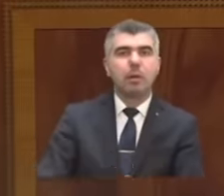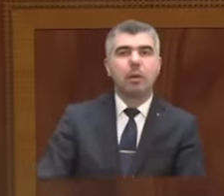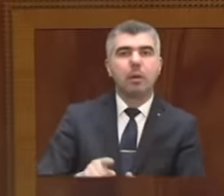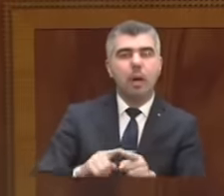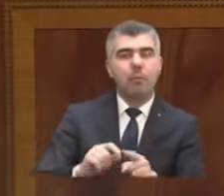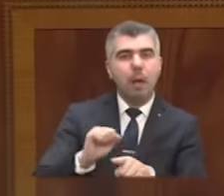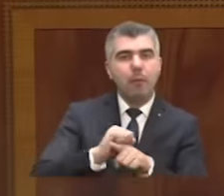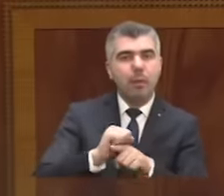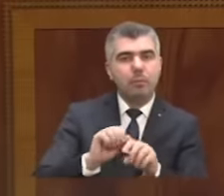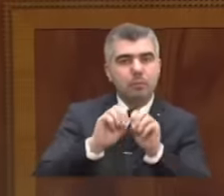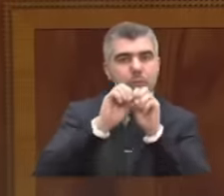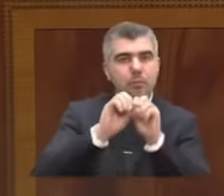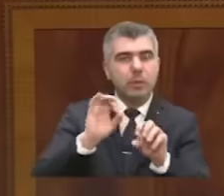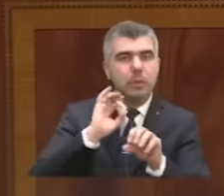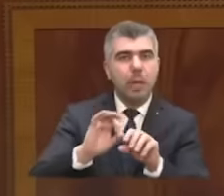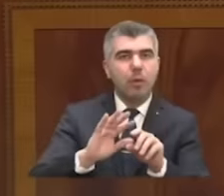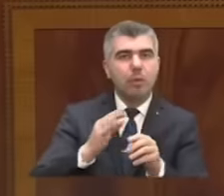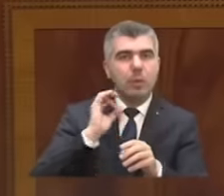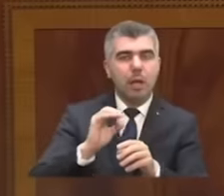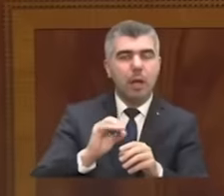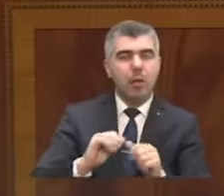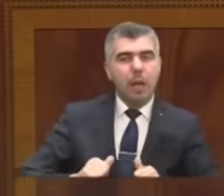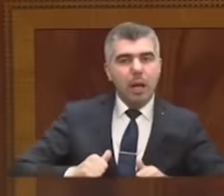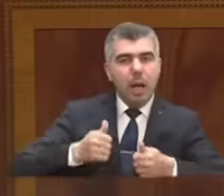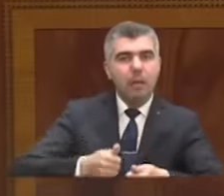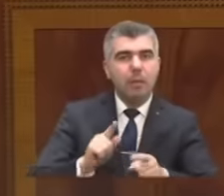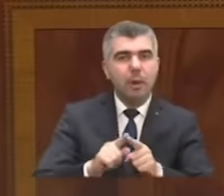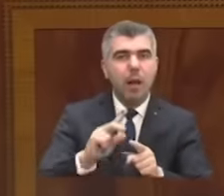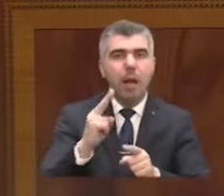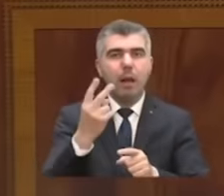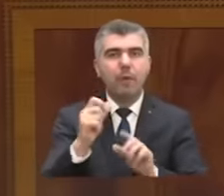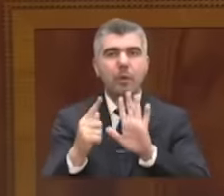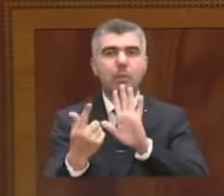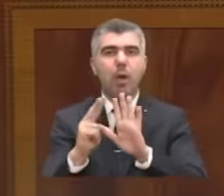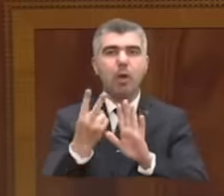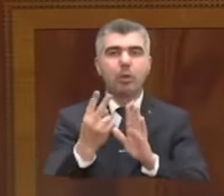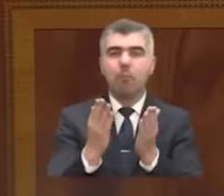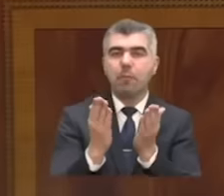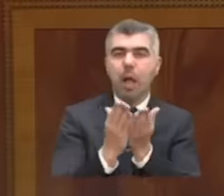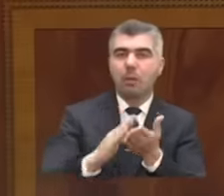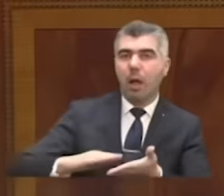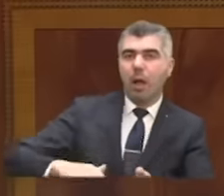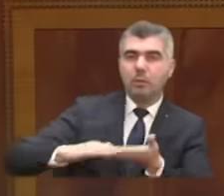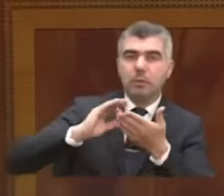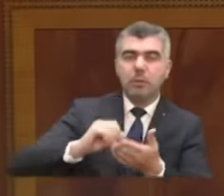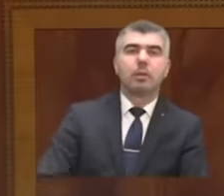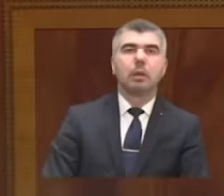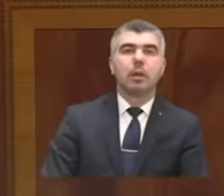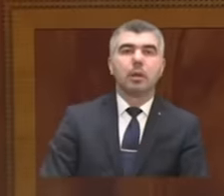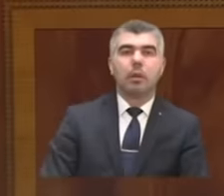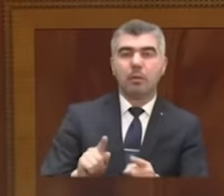إصلاح منظومة التربية والتكوين في أفق تعميم مؤسسة الرياضة سنة 2027 مع